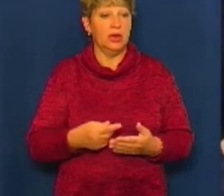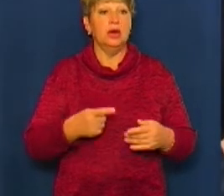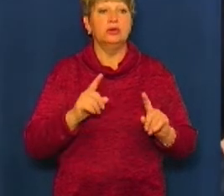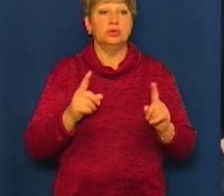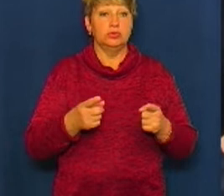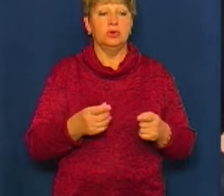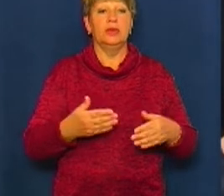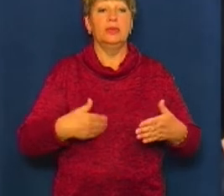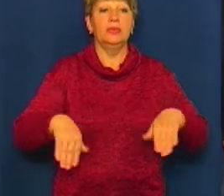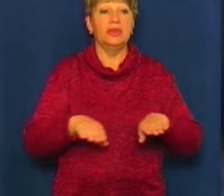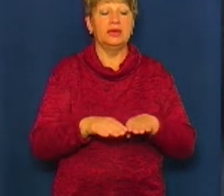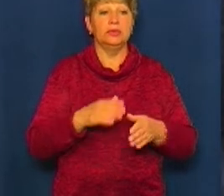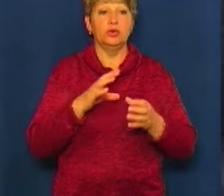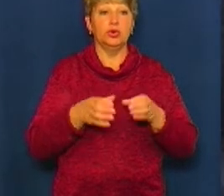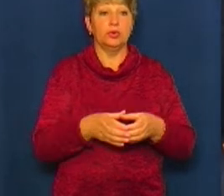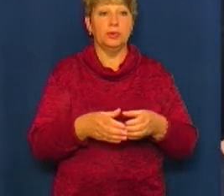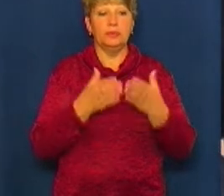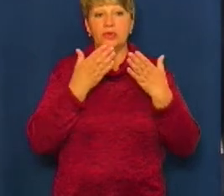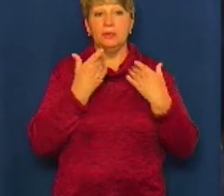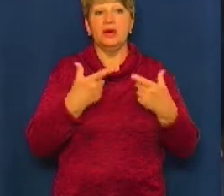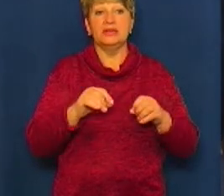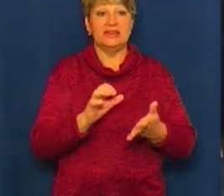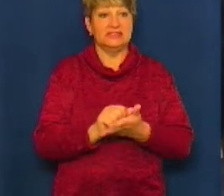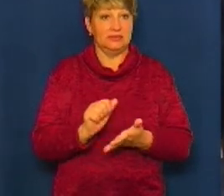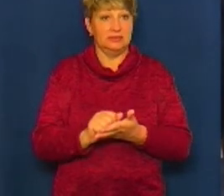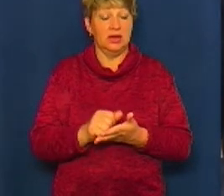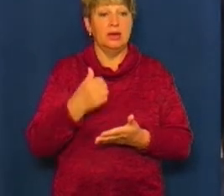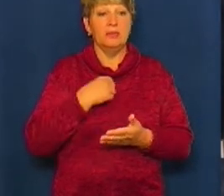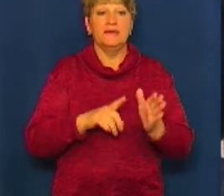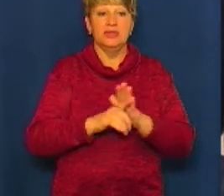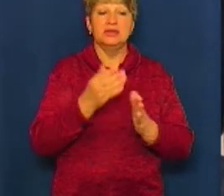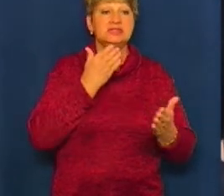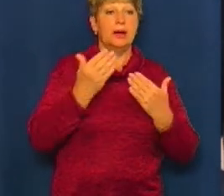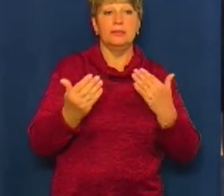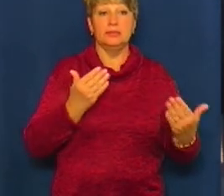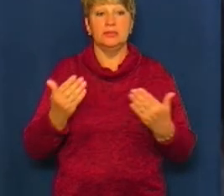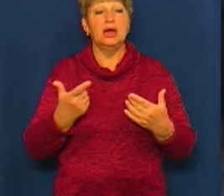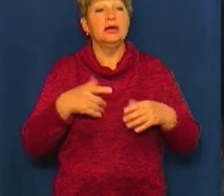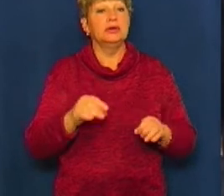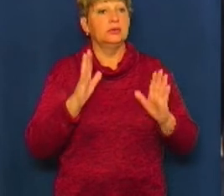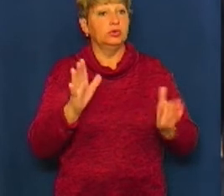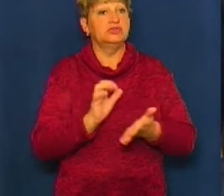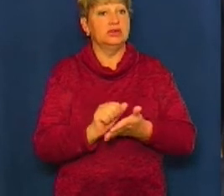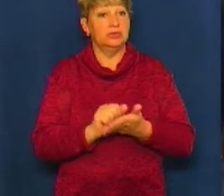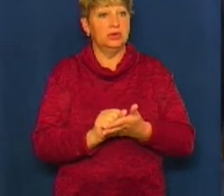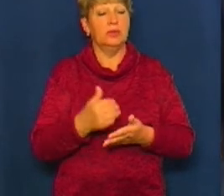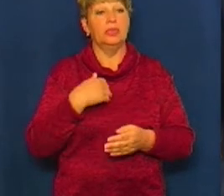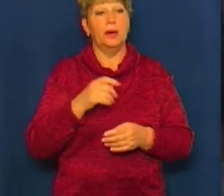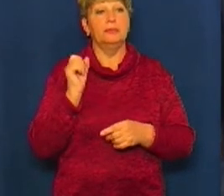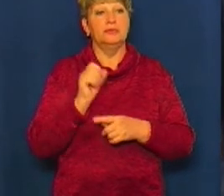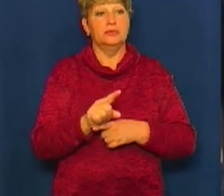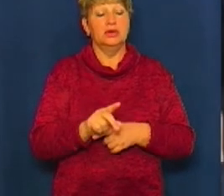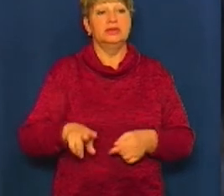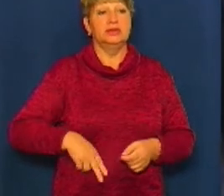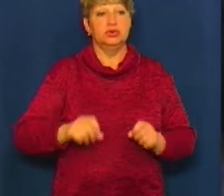немає де займатися. Ми запросили інформацію про те, де будуть займатися відповідні групи, на що нам було вказано від директора школи про те, що